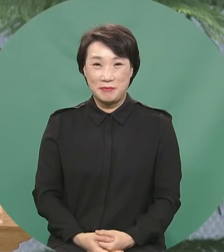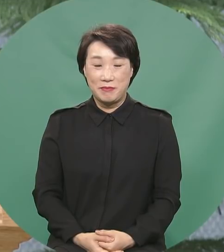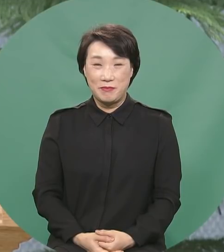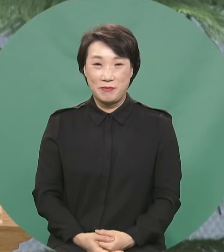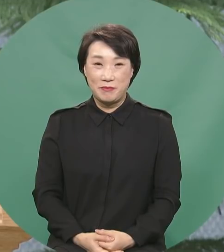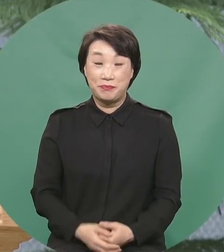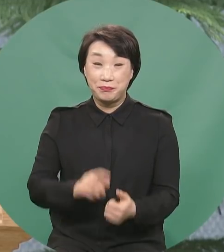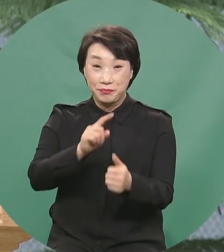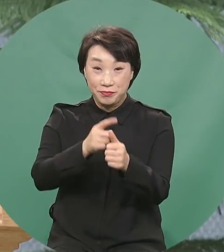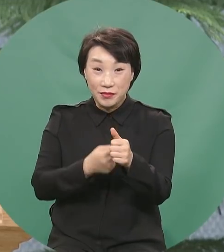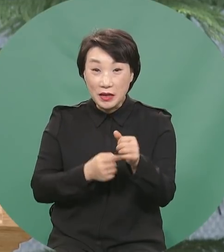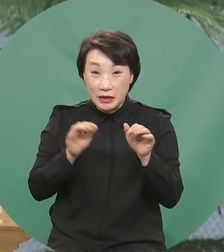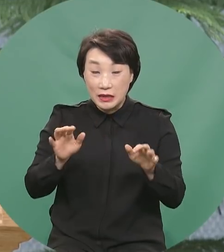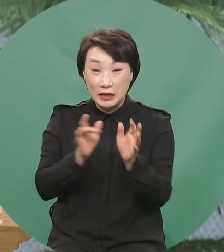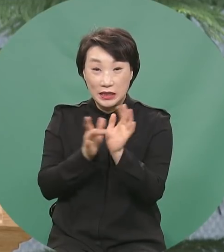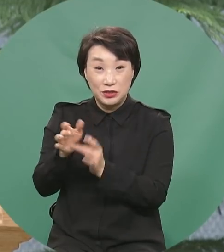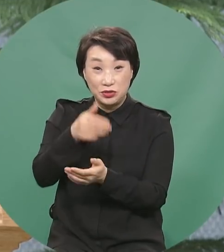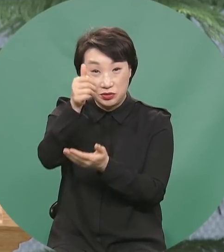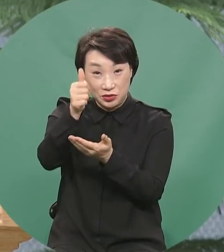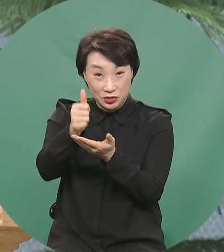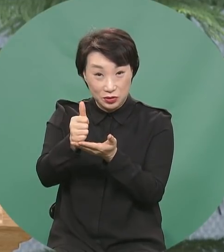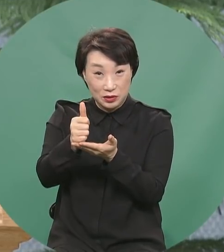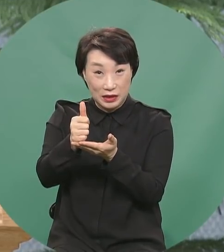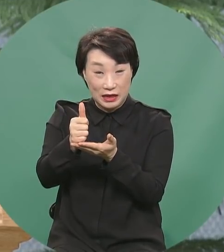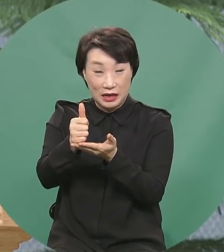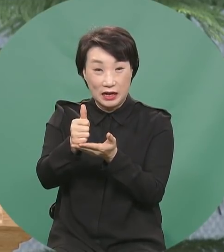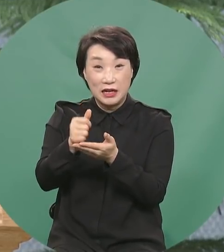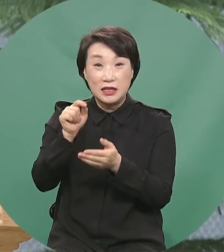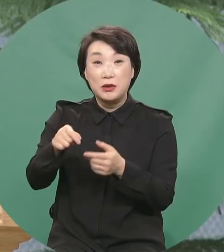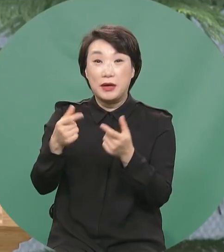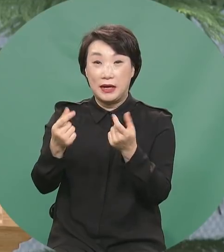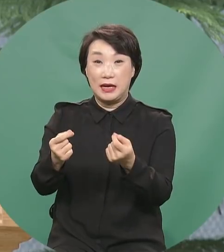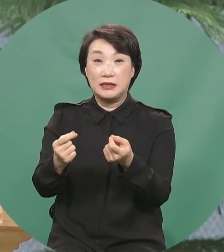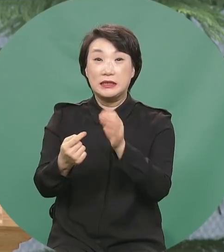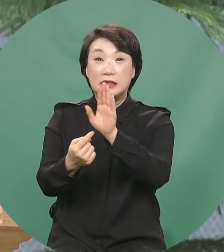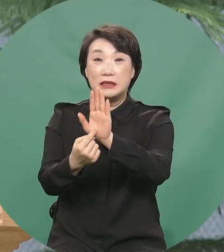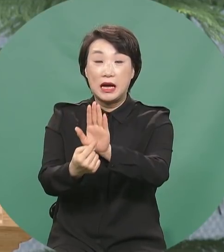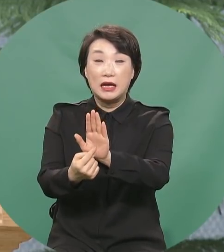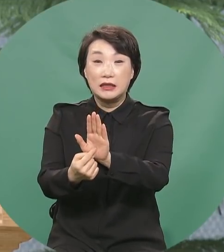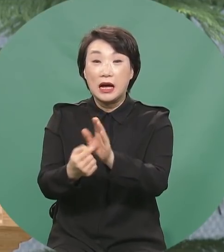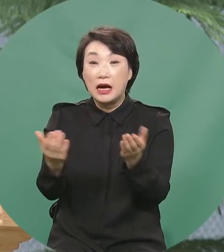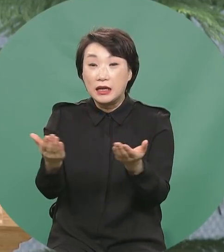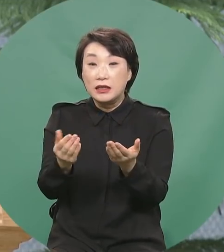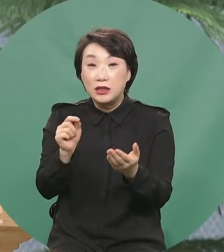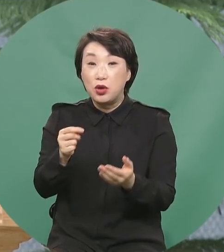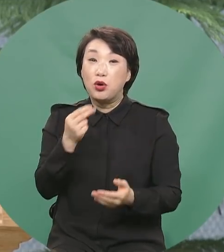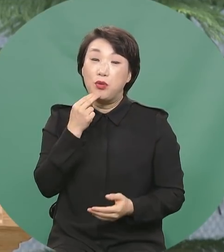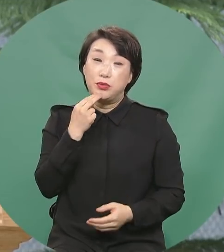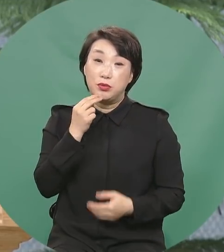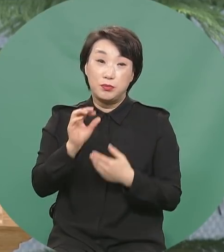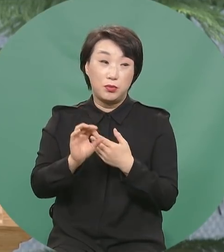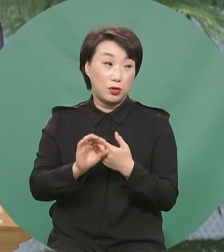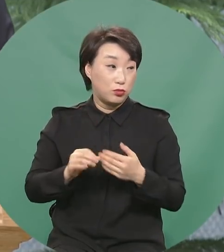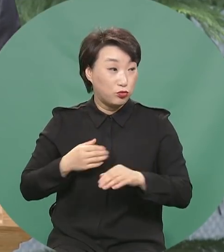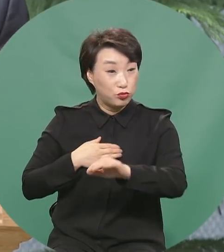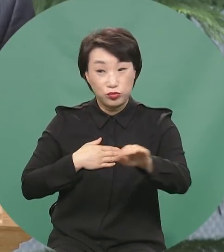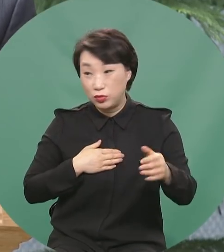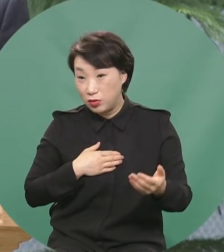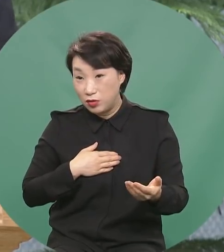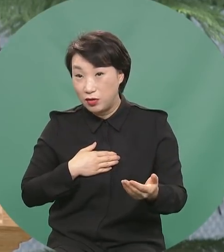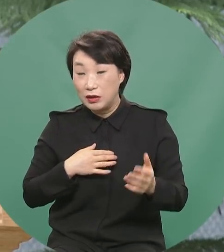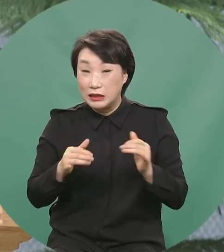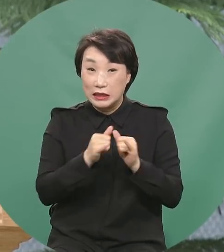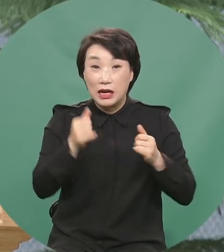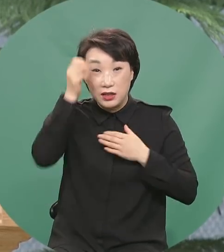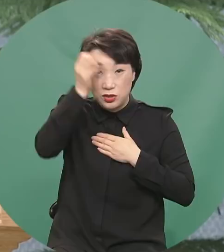그러므로 예수 그리스도께서 이와 같이 나타난 사역이 없다면